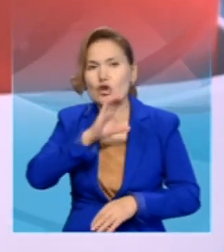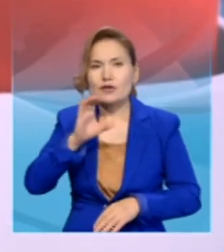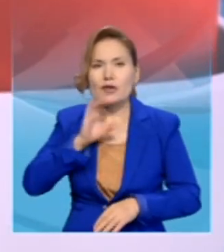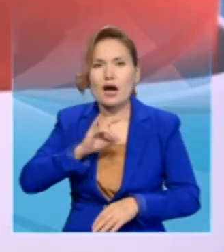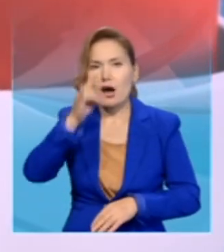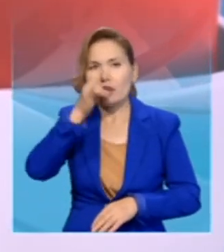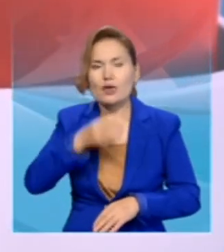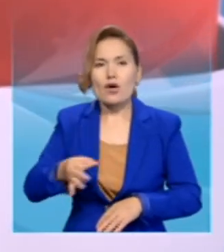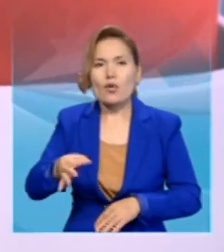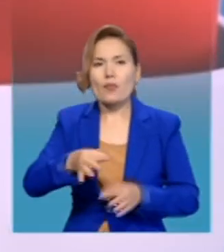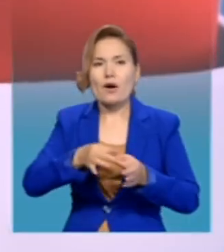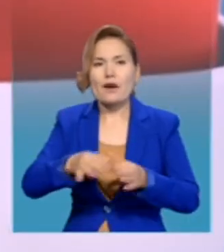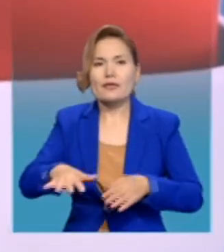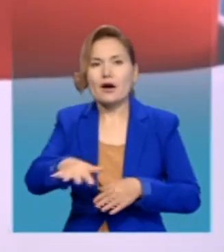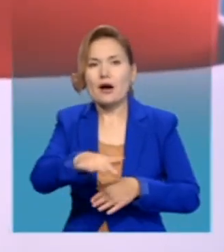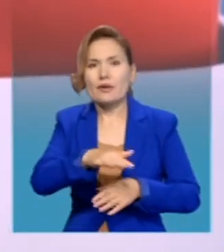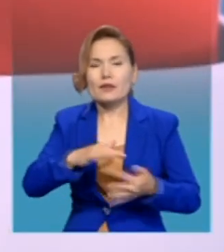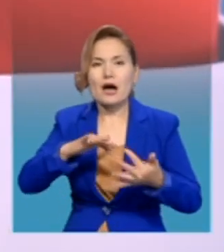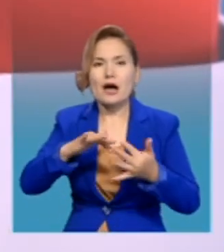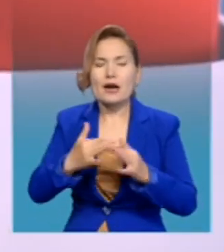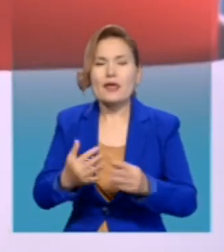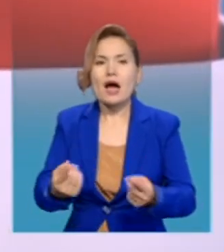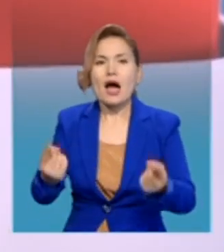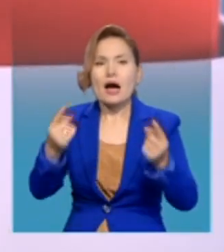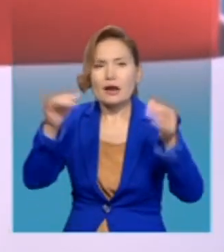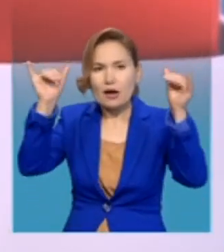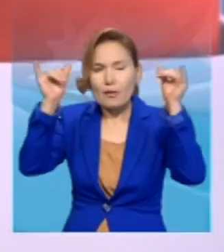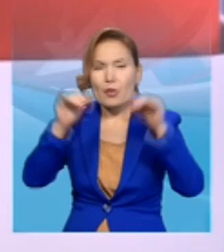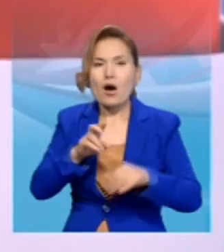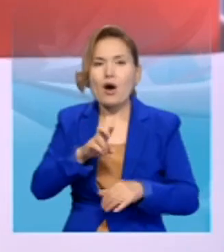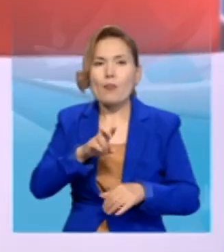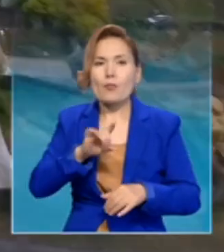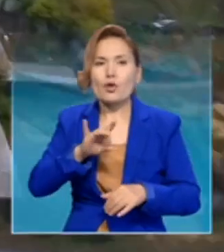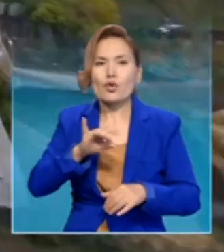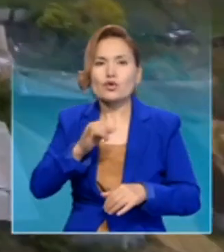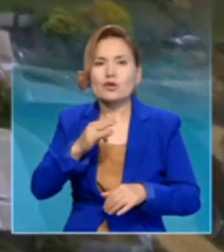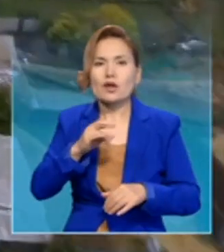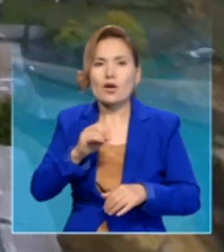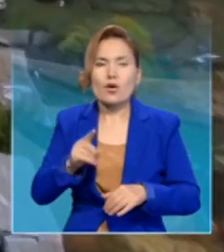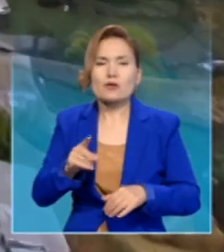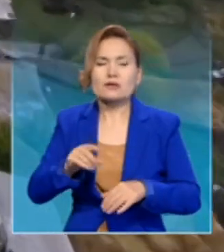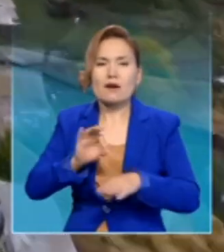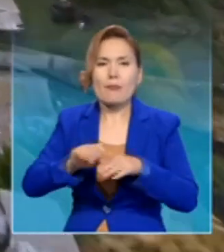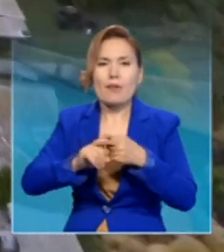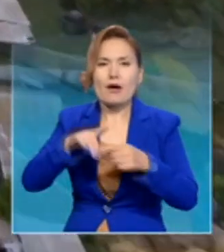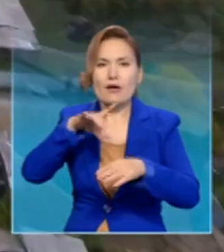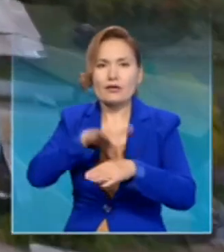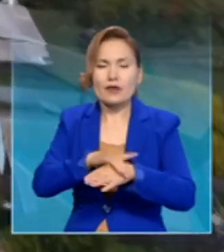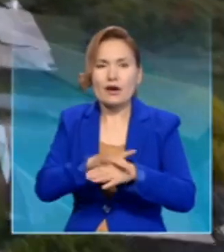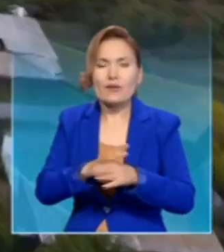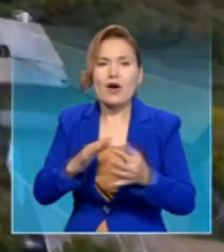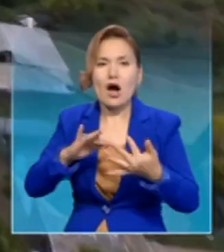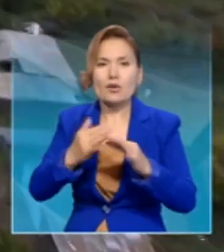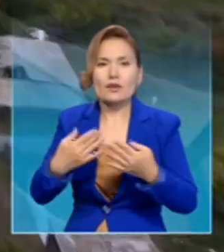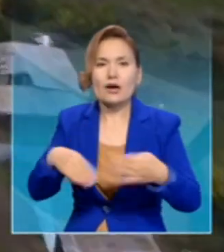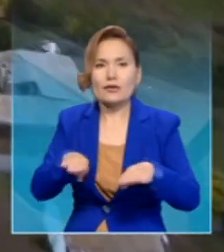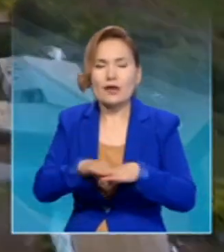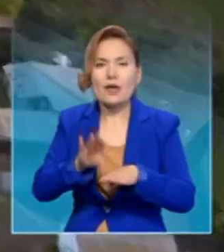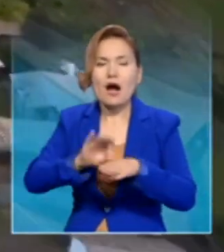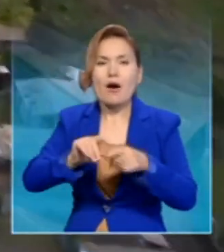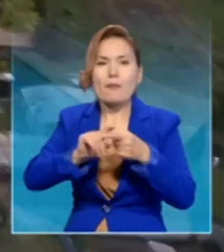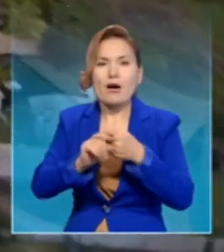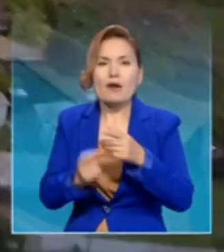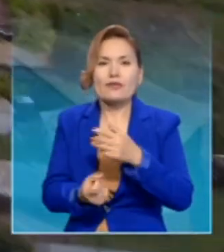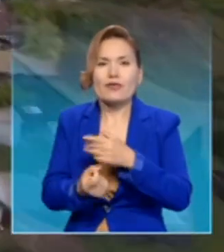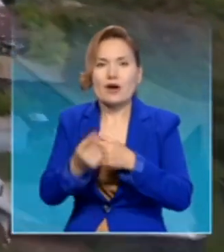облысы Қызылжар ауданындағы Шаховской ауылында ірі қарадан бруцеллез анықталып, елді мекенде шектеу шаралары енгізілді. Індет ошағынан